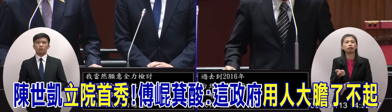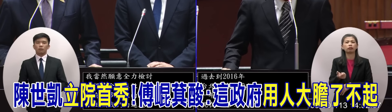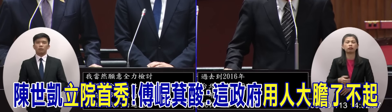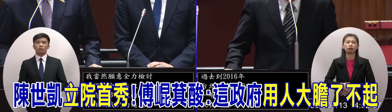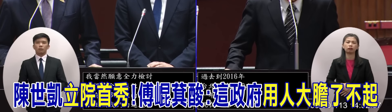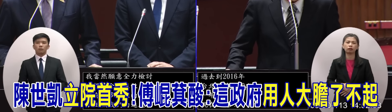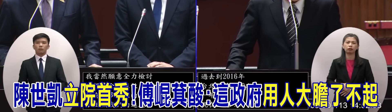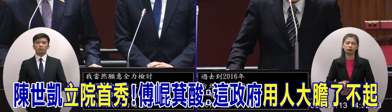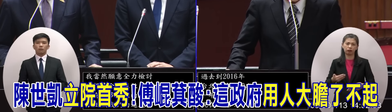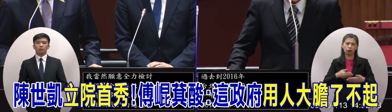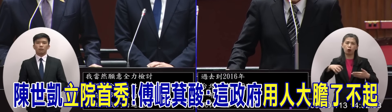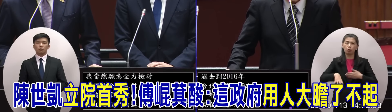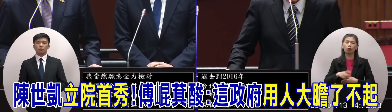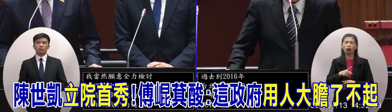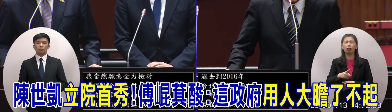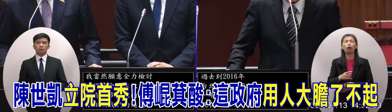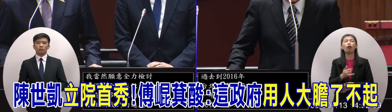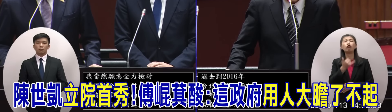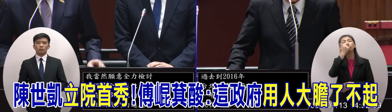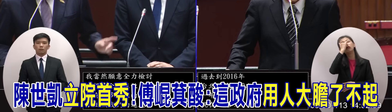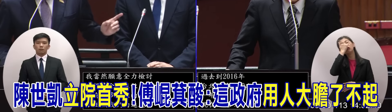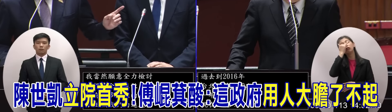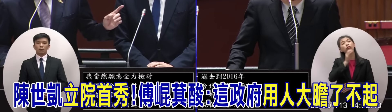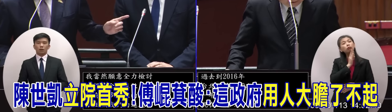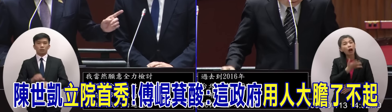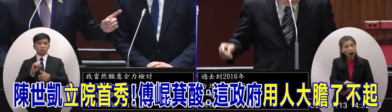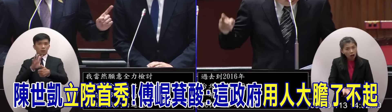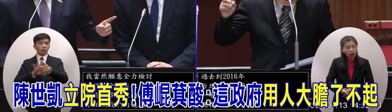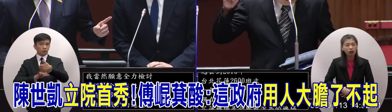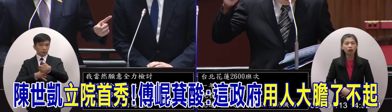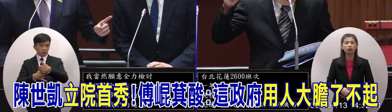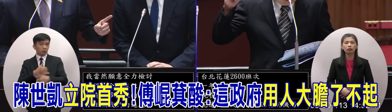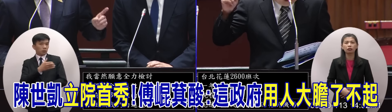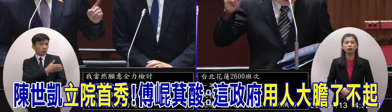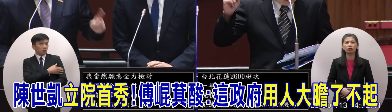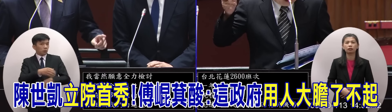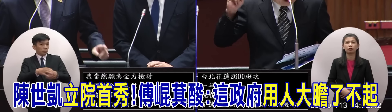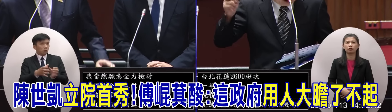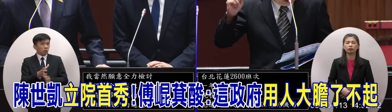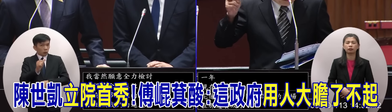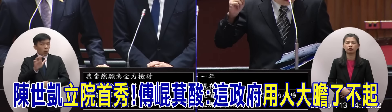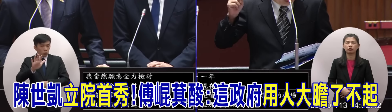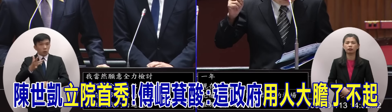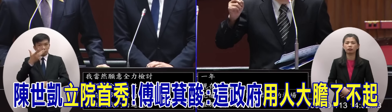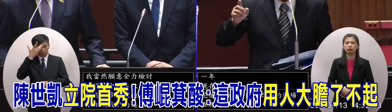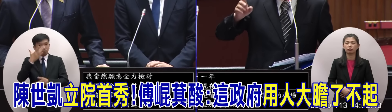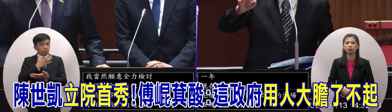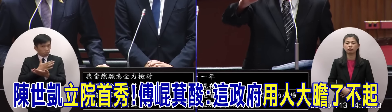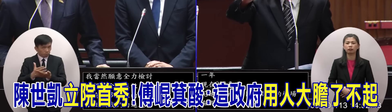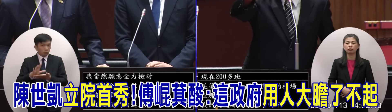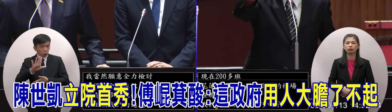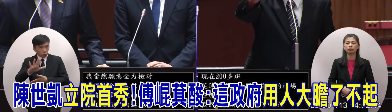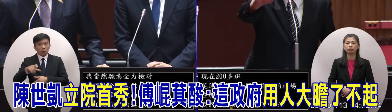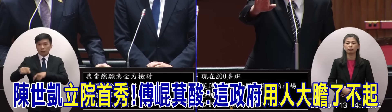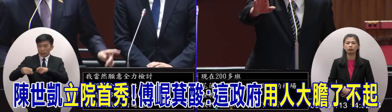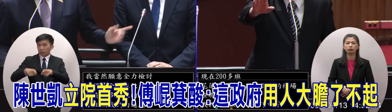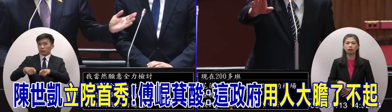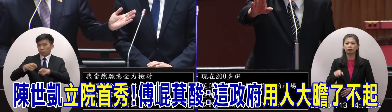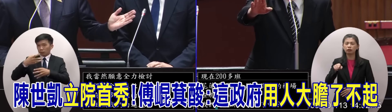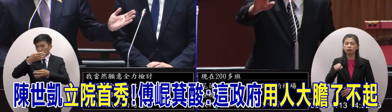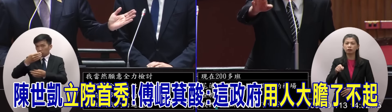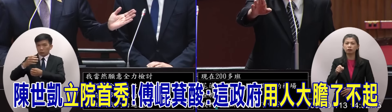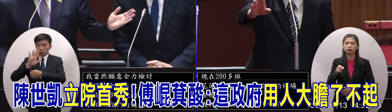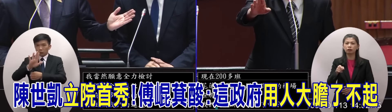我们的交通部是睡着了吗？ 报告委员，陈部长已经解决要解决这个问题了，他有方法，有时程， 有没